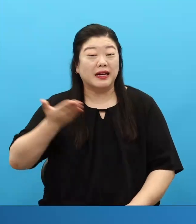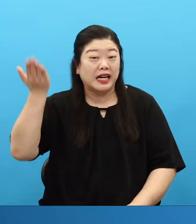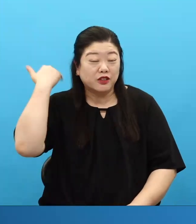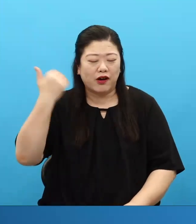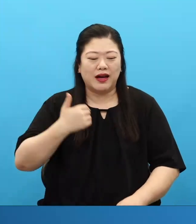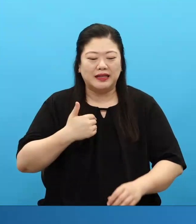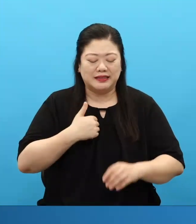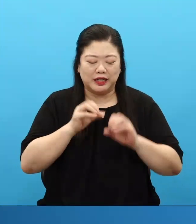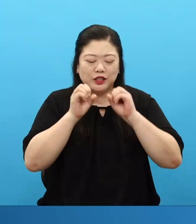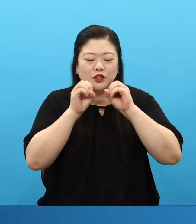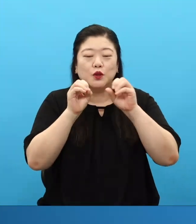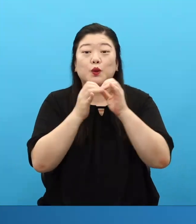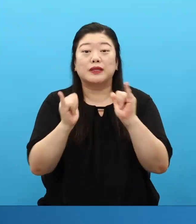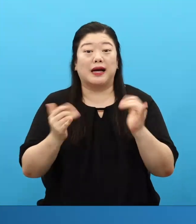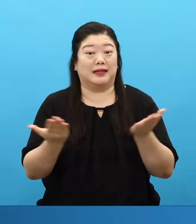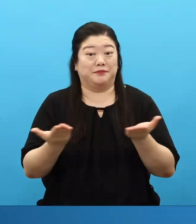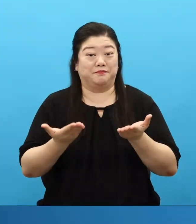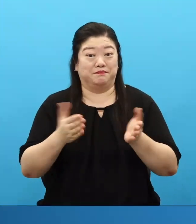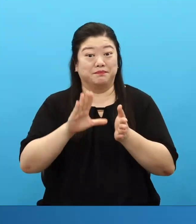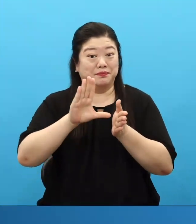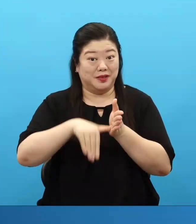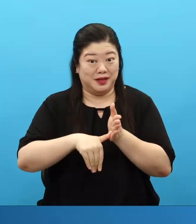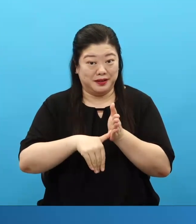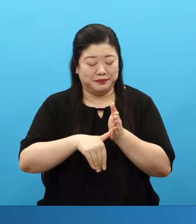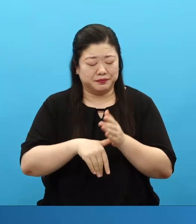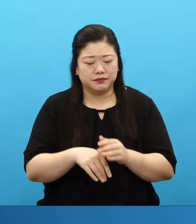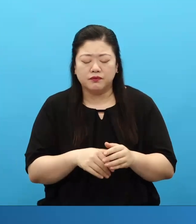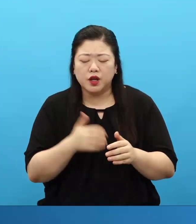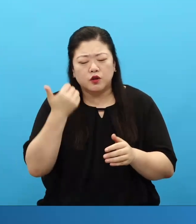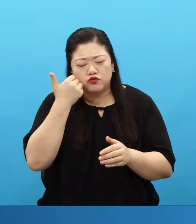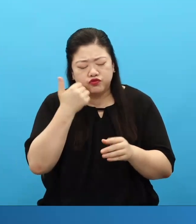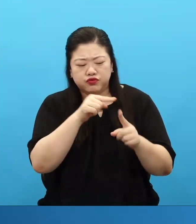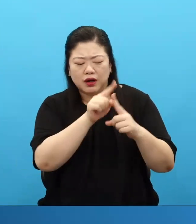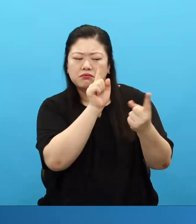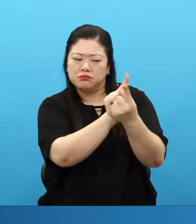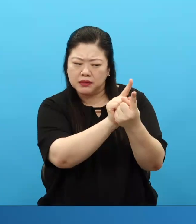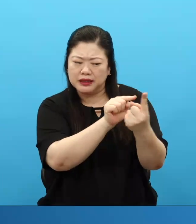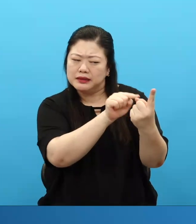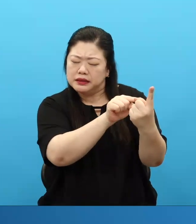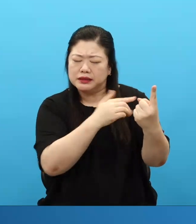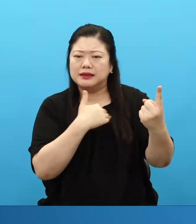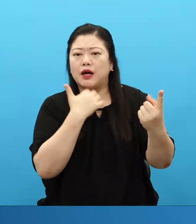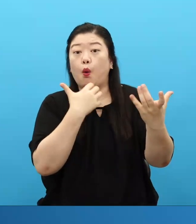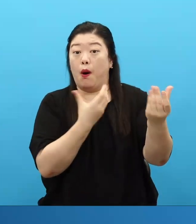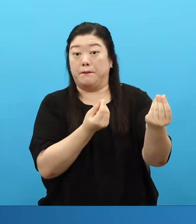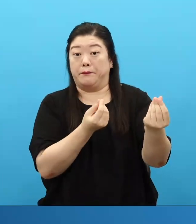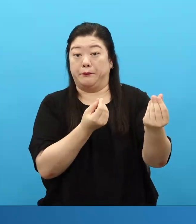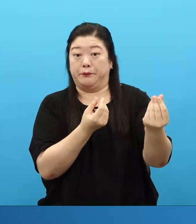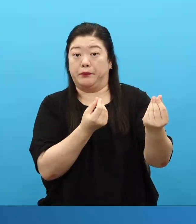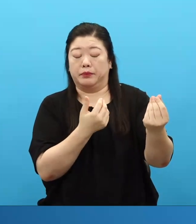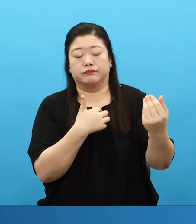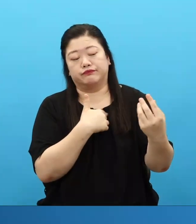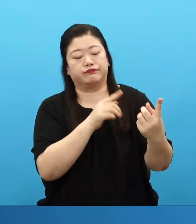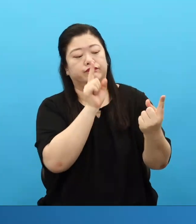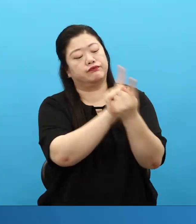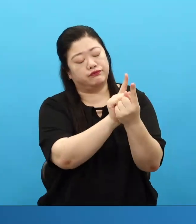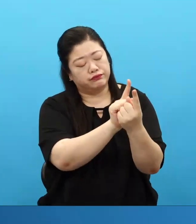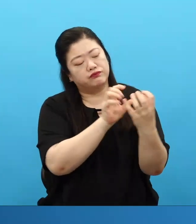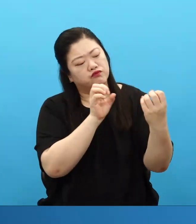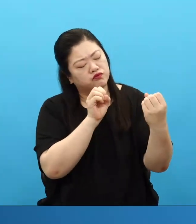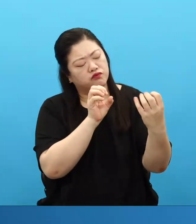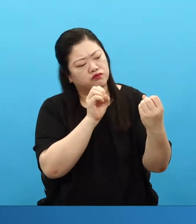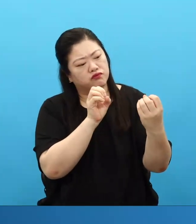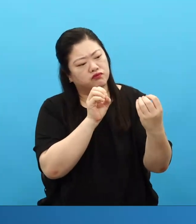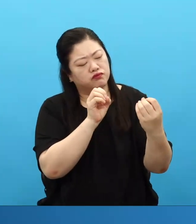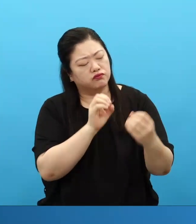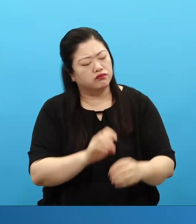Then when I was an assistant pastor, there was this one person that was the same age as me, but I saw 저는 a 나 person like 지금도 this. 참 이해가 되는데 과연 내